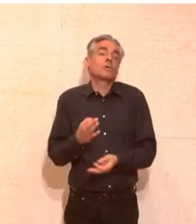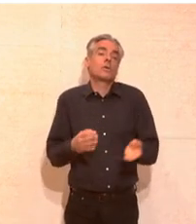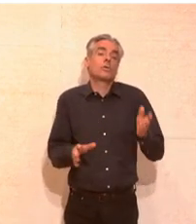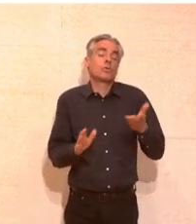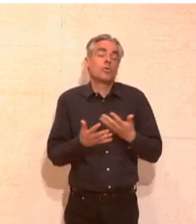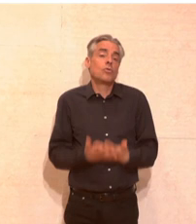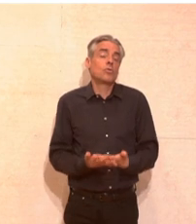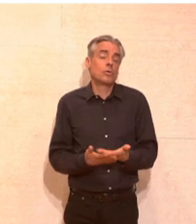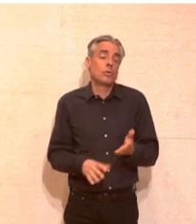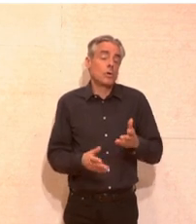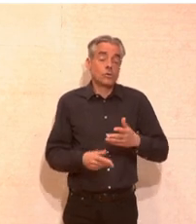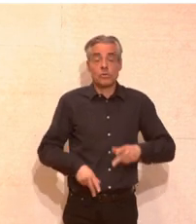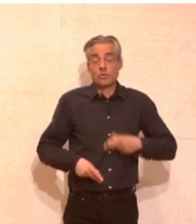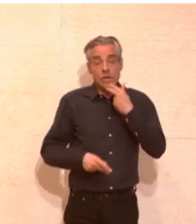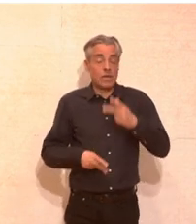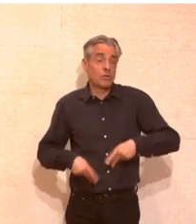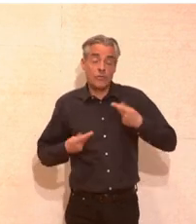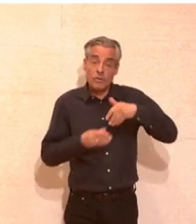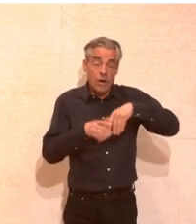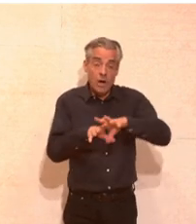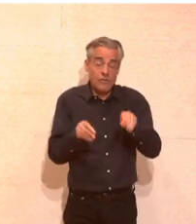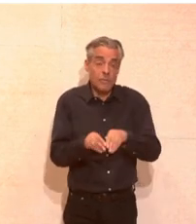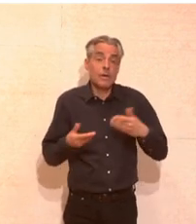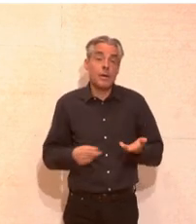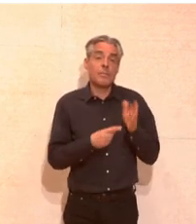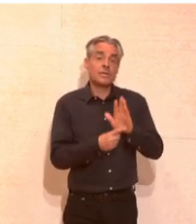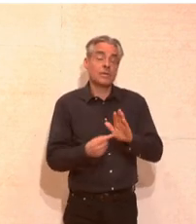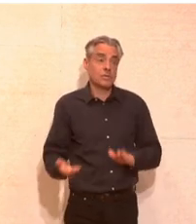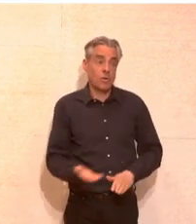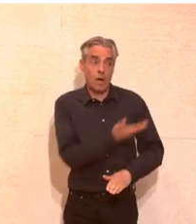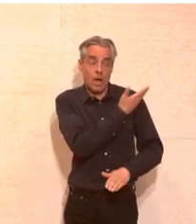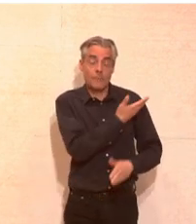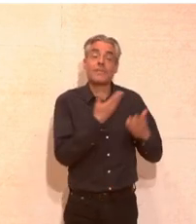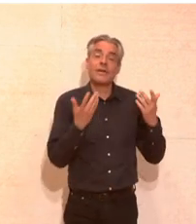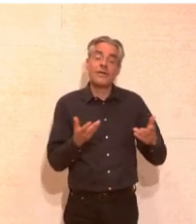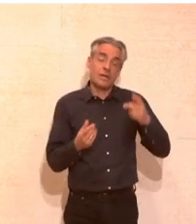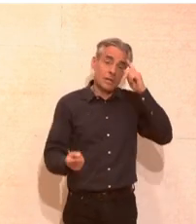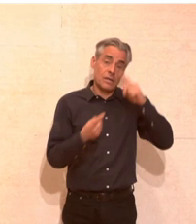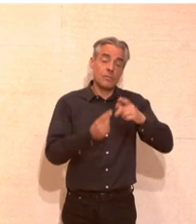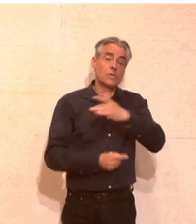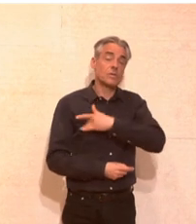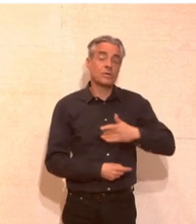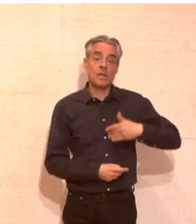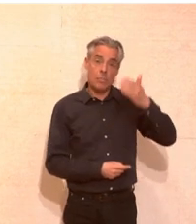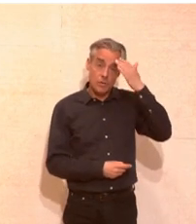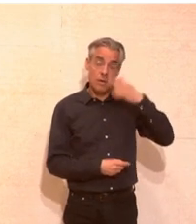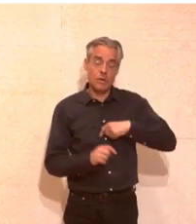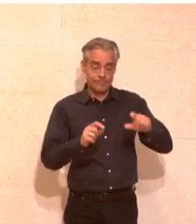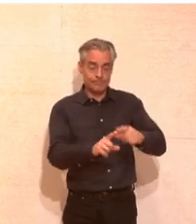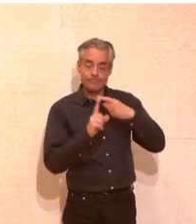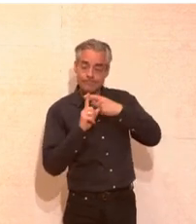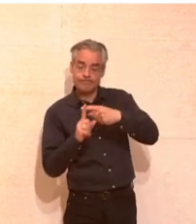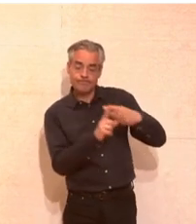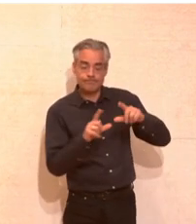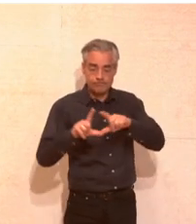sur la qualité de vie des familles. Alors, dans la présentation-ci, qui se consacre vraiment à la santé mentale, je vais juste cibler certains